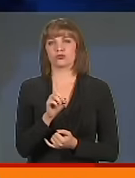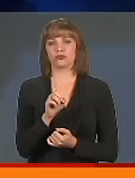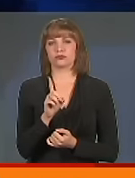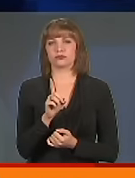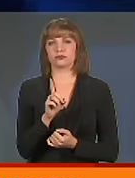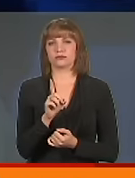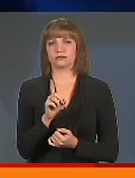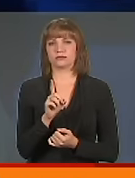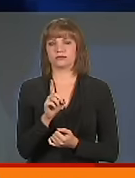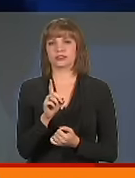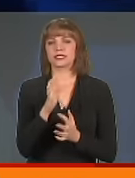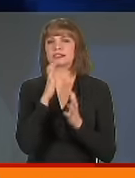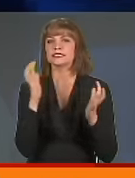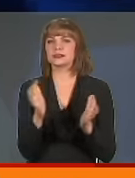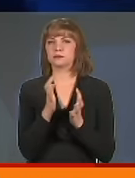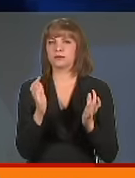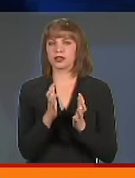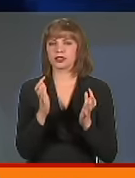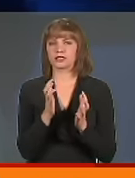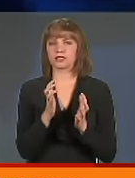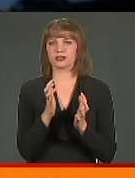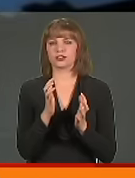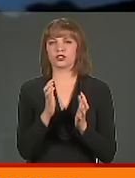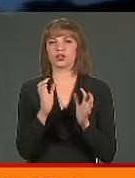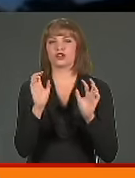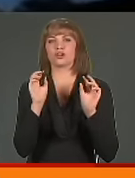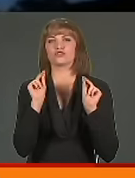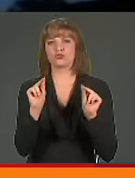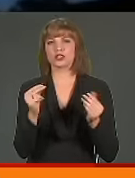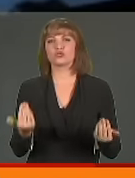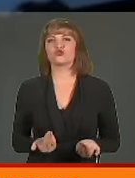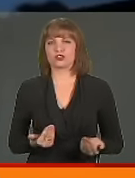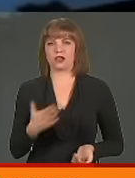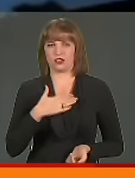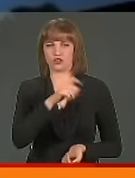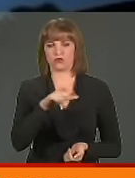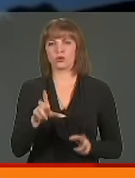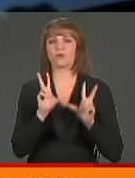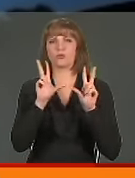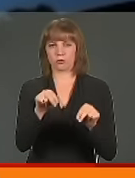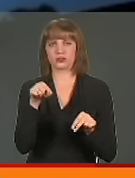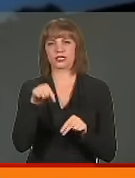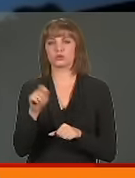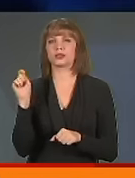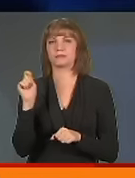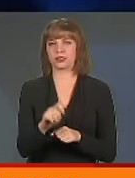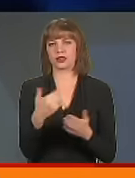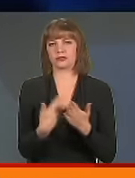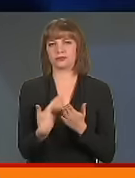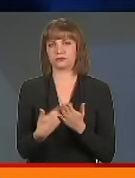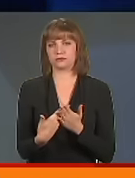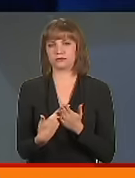щоб зберегти, скажімо чесно, життя наших громадян. Обіцяли сюди приїхати близько